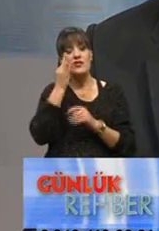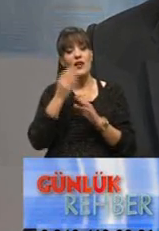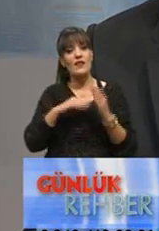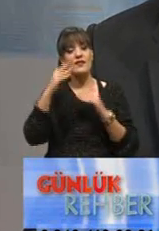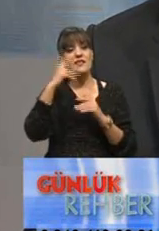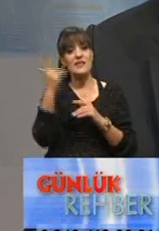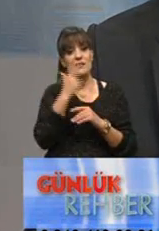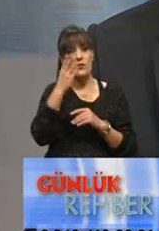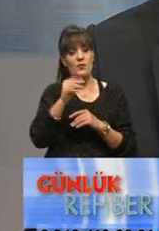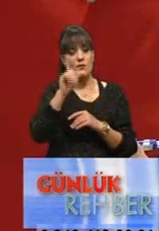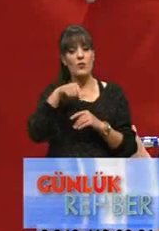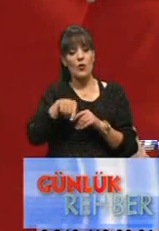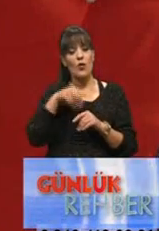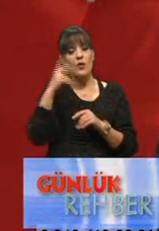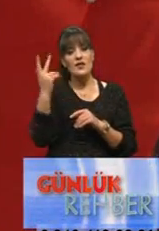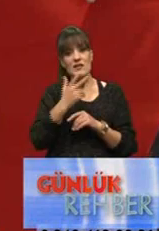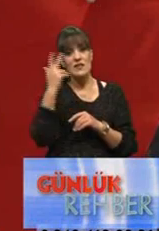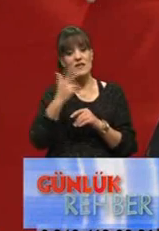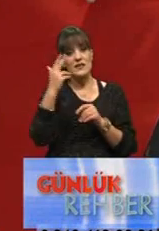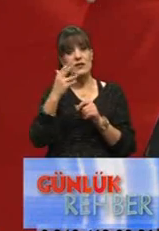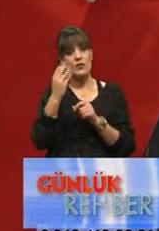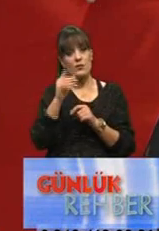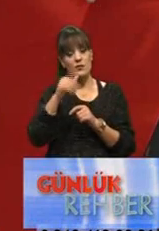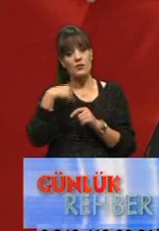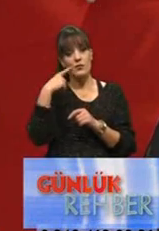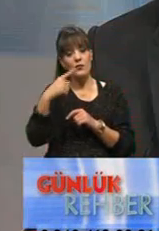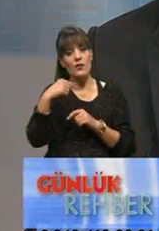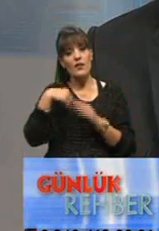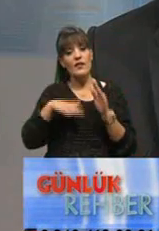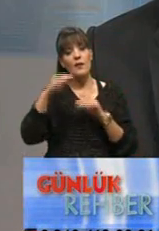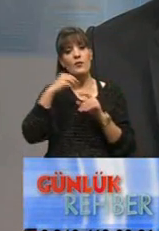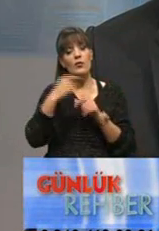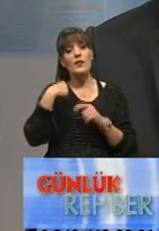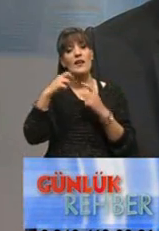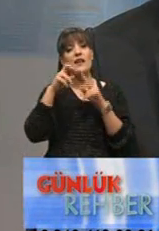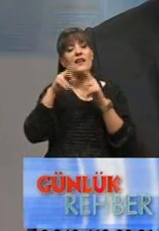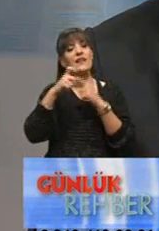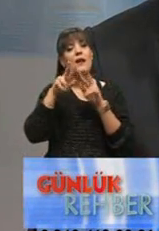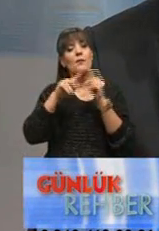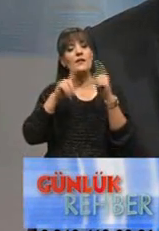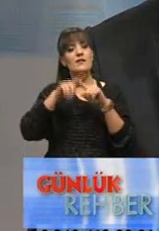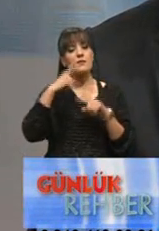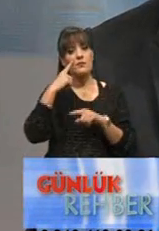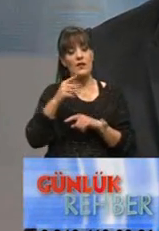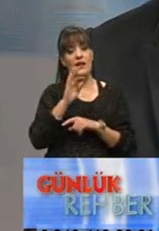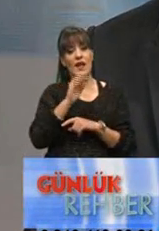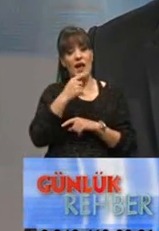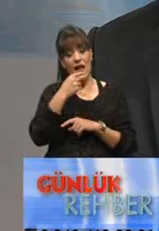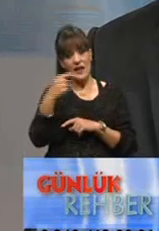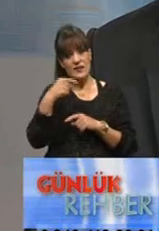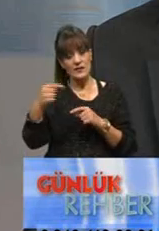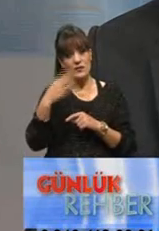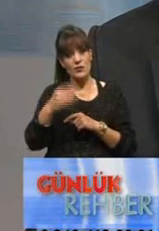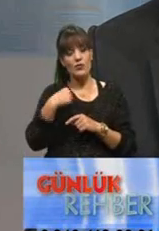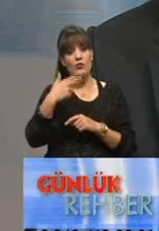belli bir hızı var, bir temposu tabii, var değil tabii, mi? Tempoları göre yani biz de yaptığımız remixlerde bakıyoruz. Yetersiz bulduğumuz,